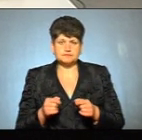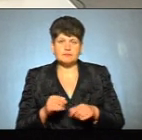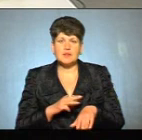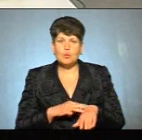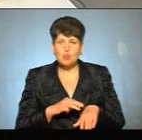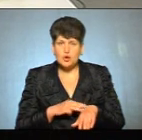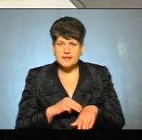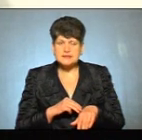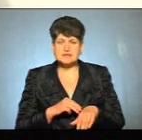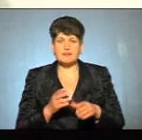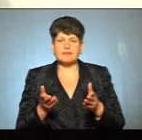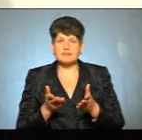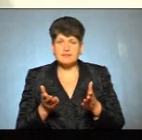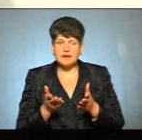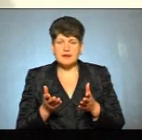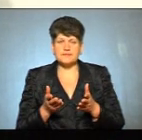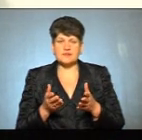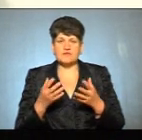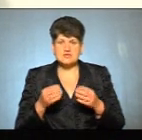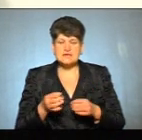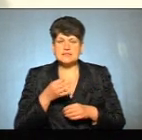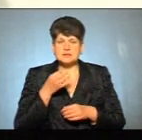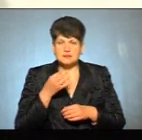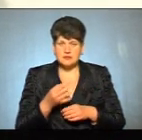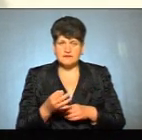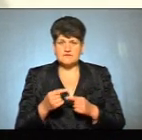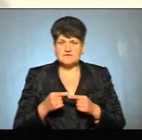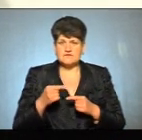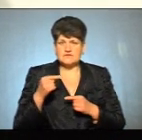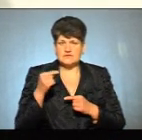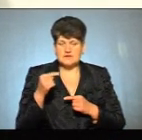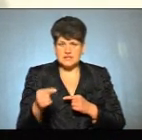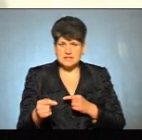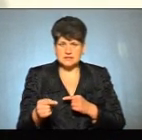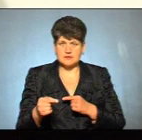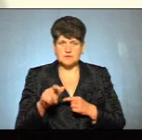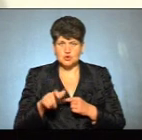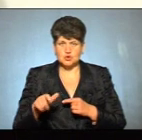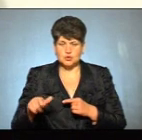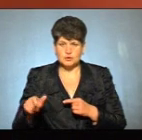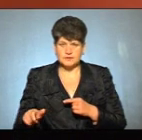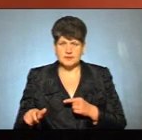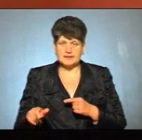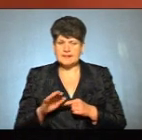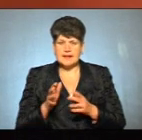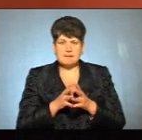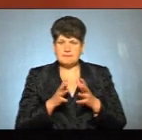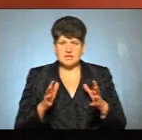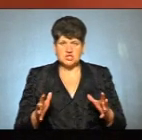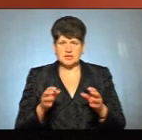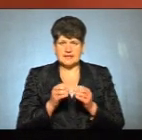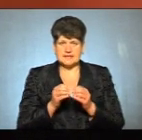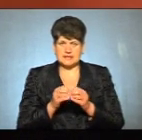поліції, де, як вже було сказано, відстань між вірними, скупчення не більше 10